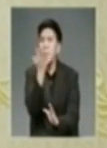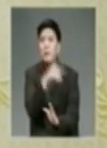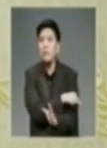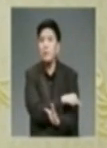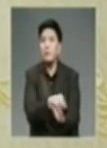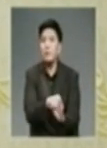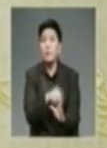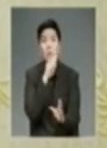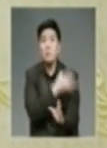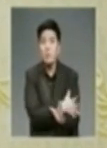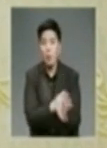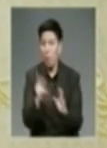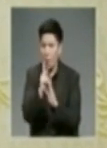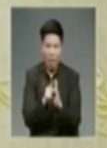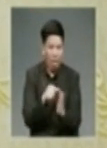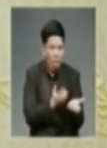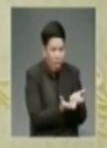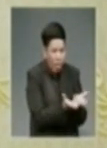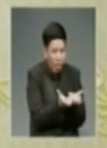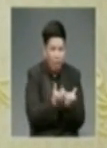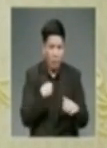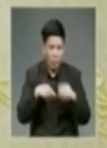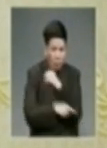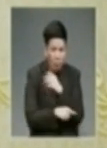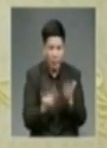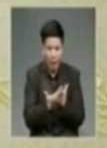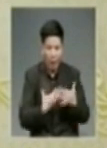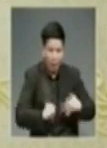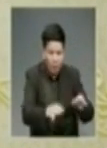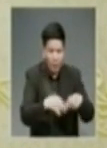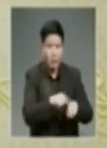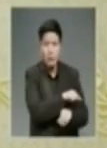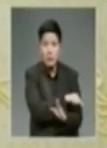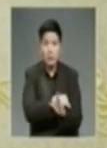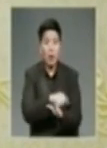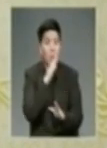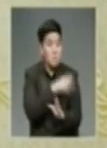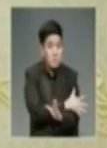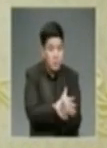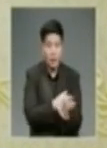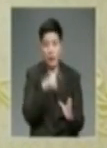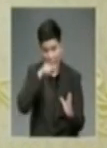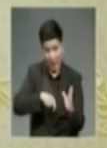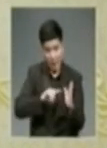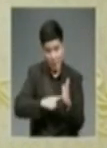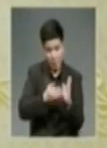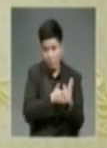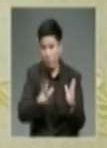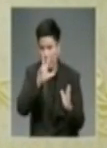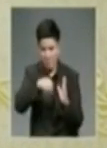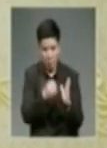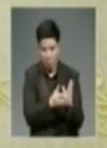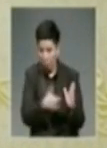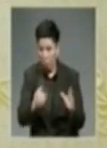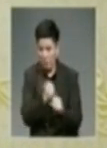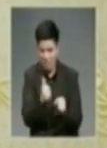ไว้นะกฎหมายไม่เป็นกฎหมายมีการทุจริตงบมารั่วไหลเราก็คงทำทุกอย่างได้เร็วกว่านี้นะครับนี่สามปีเนี่ยยังทำได้เท่